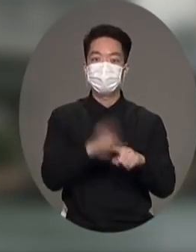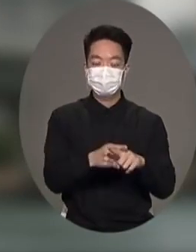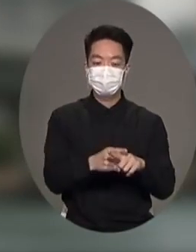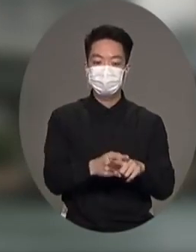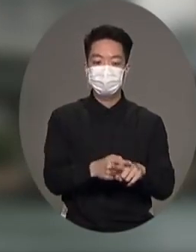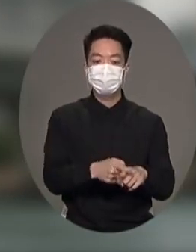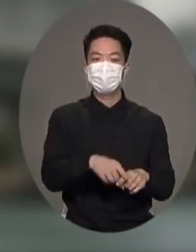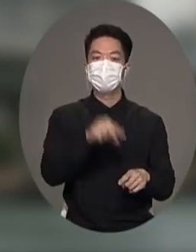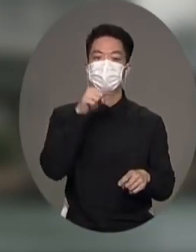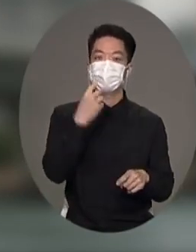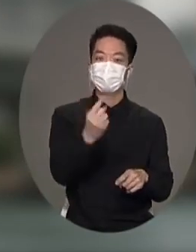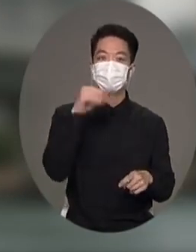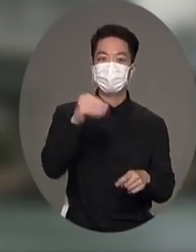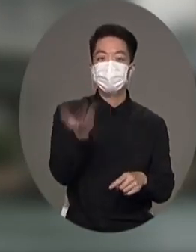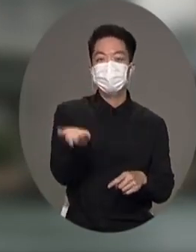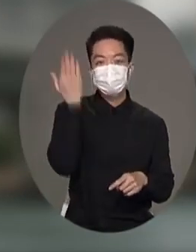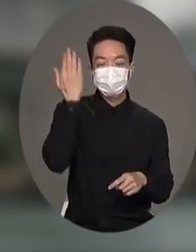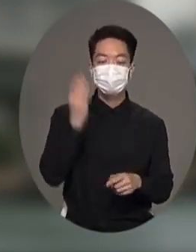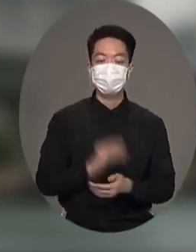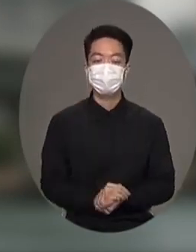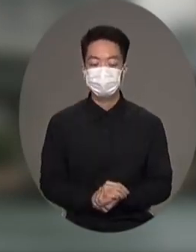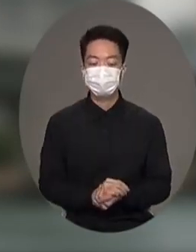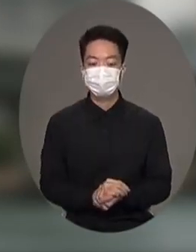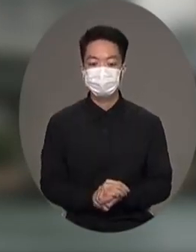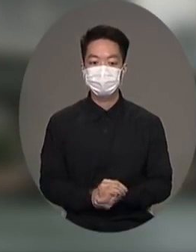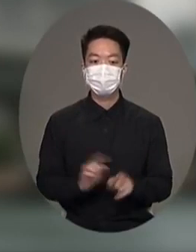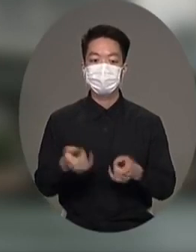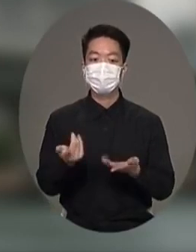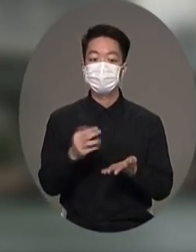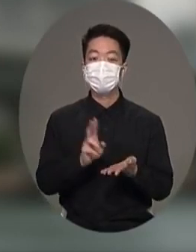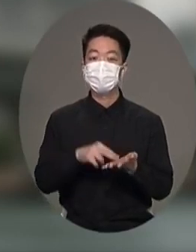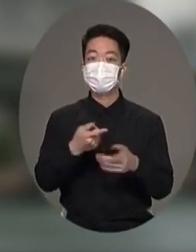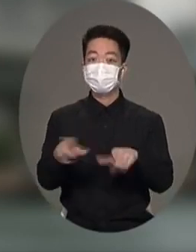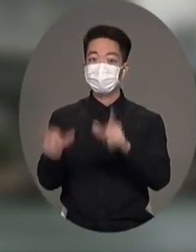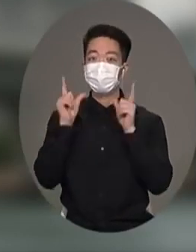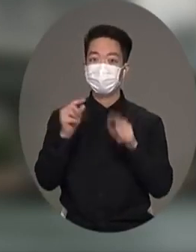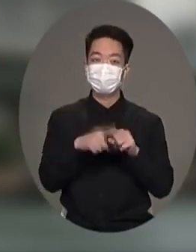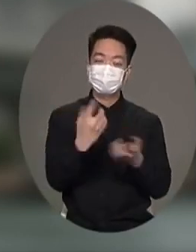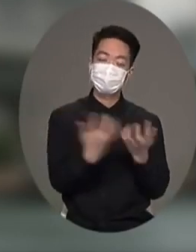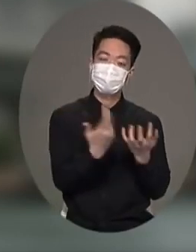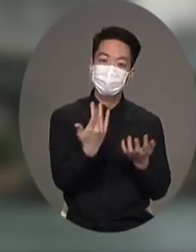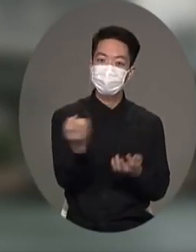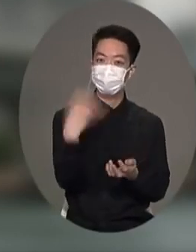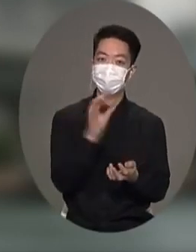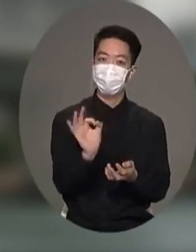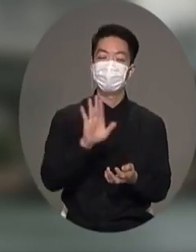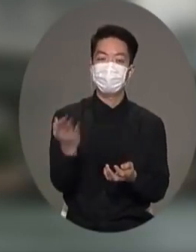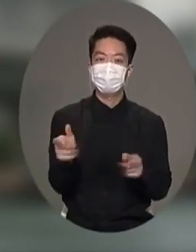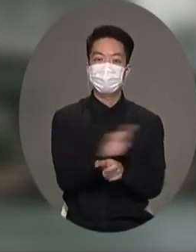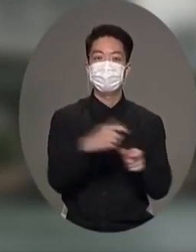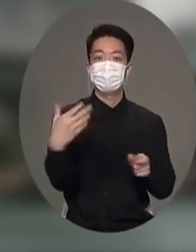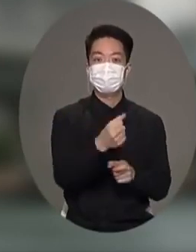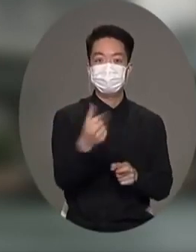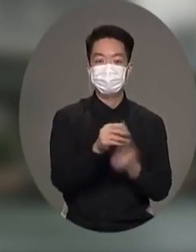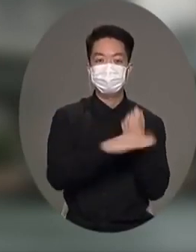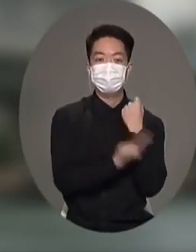以億元計算。行政署回覆查詢時沒有披露實際數字，只是說財政司司長